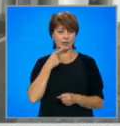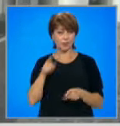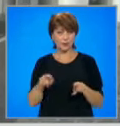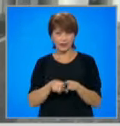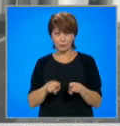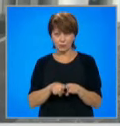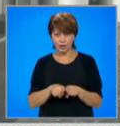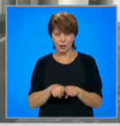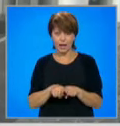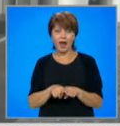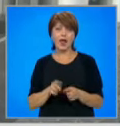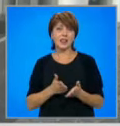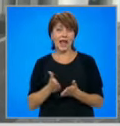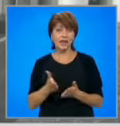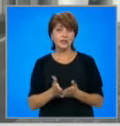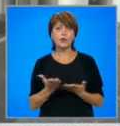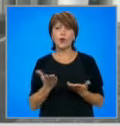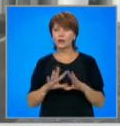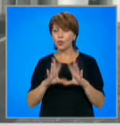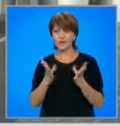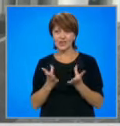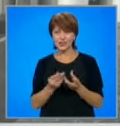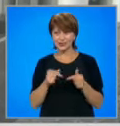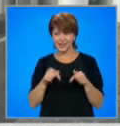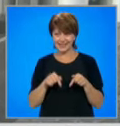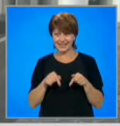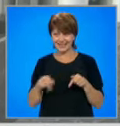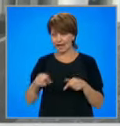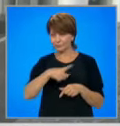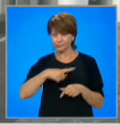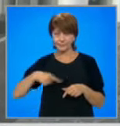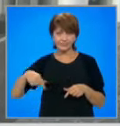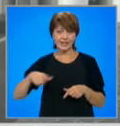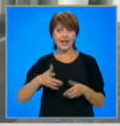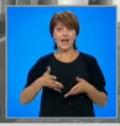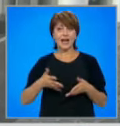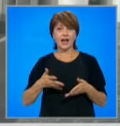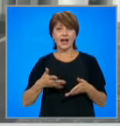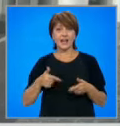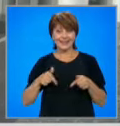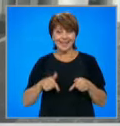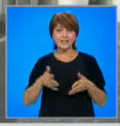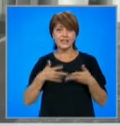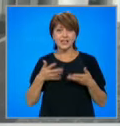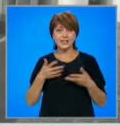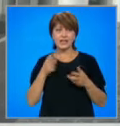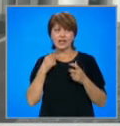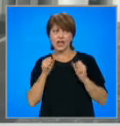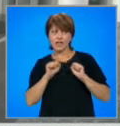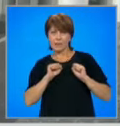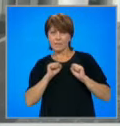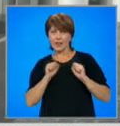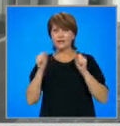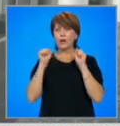мандатоносител и когато всички тези, които днес много упорито изискват, заплашват с кръв, с протести да